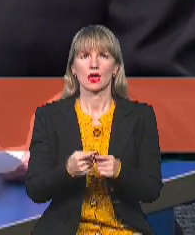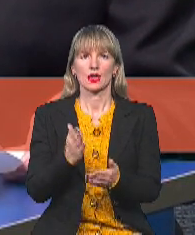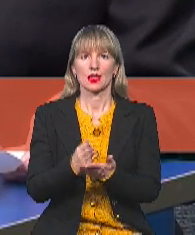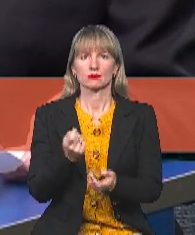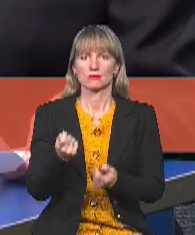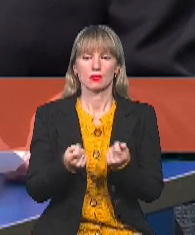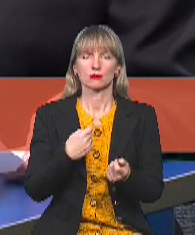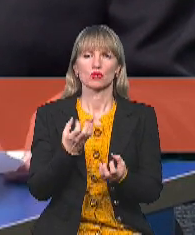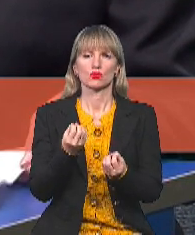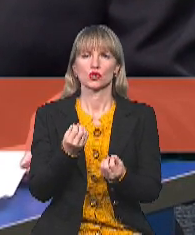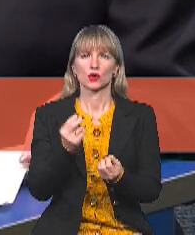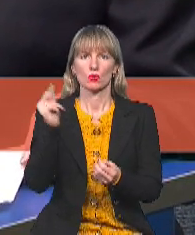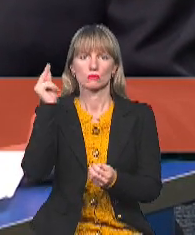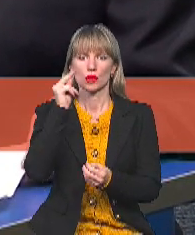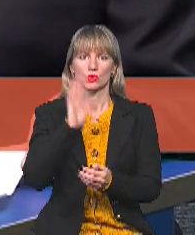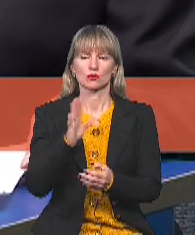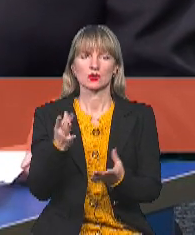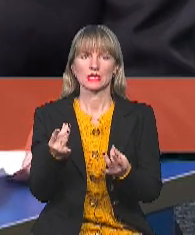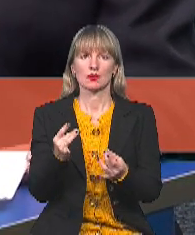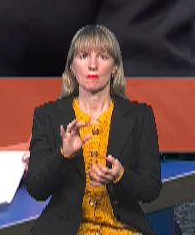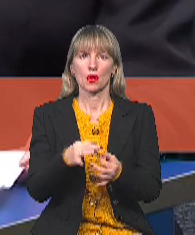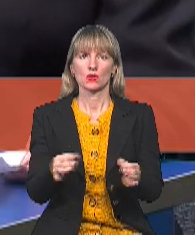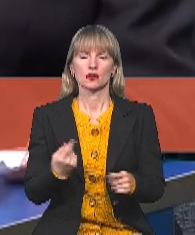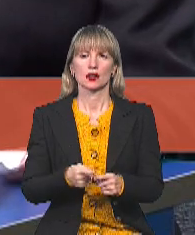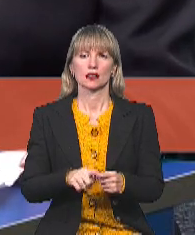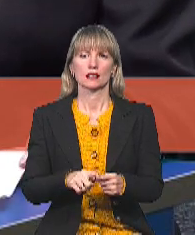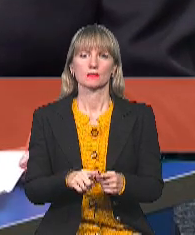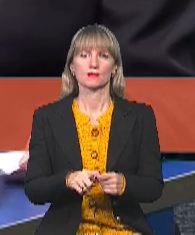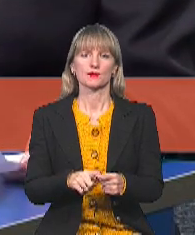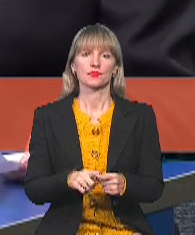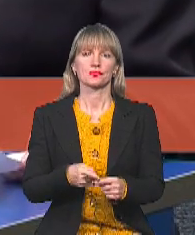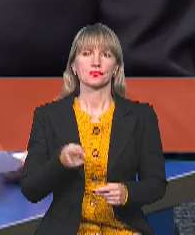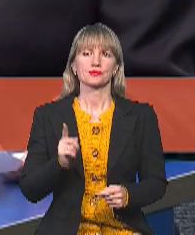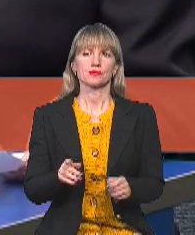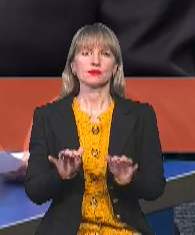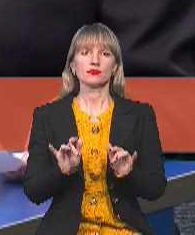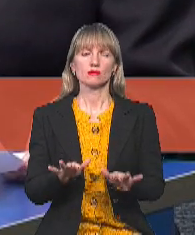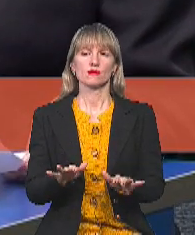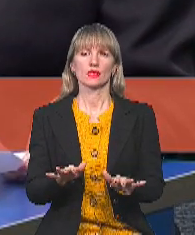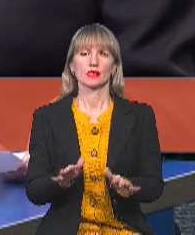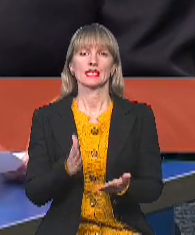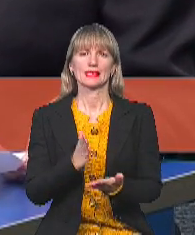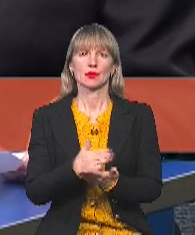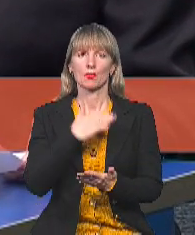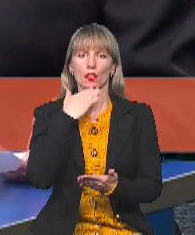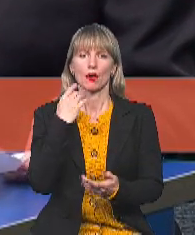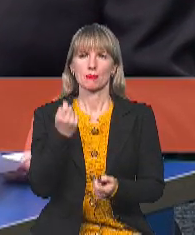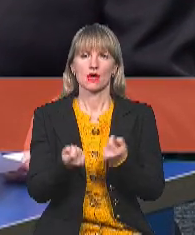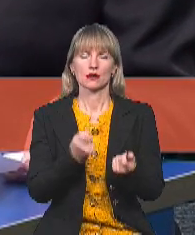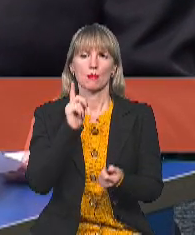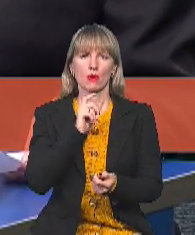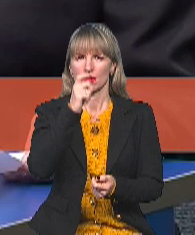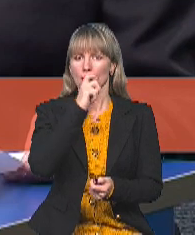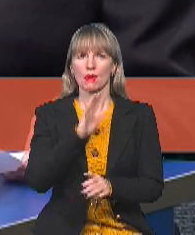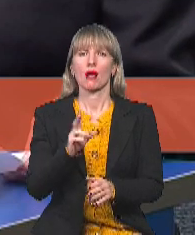изучили процесс, я не готов сейчас ответить, потому что на самом деле есть много нюансов. Мы пока